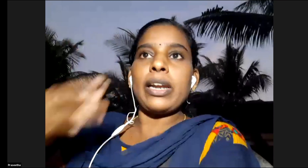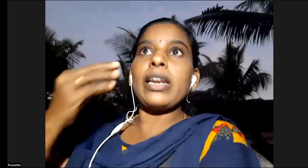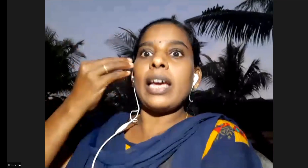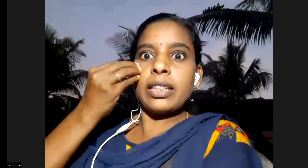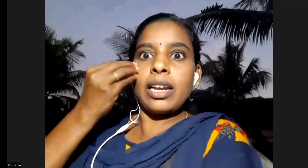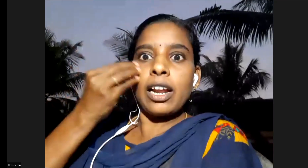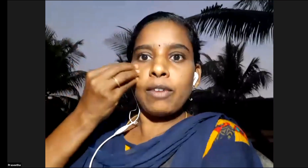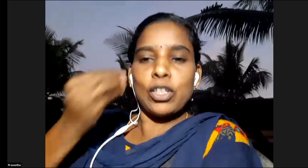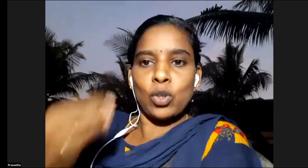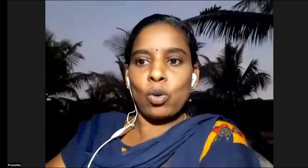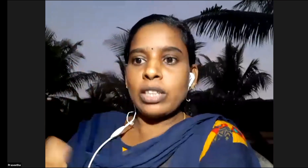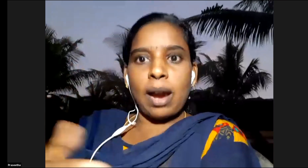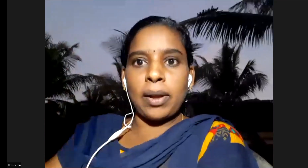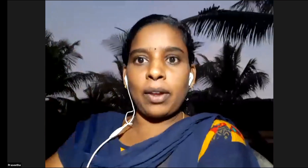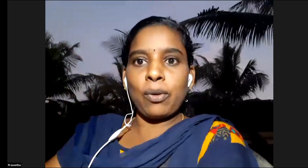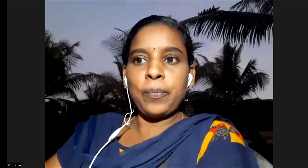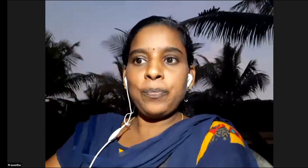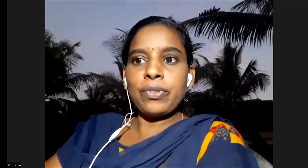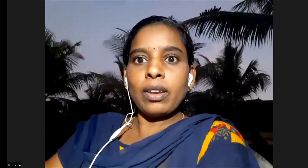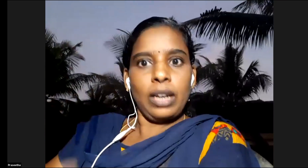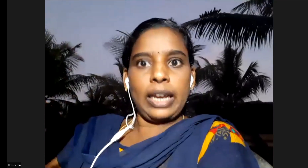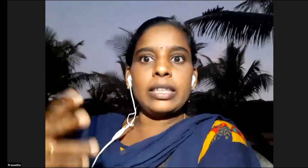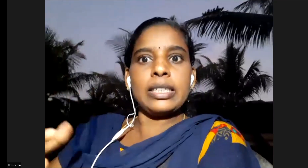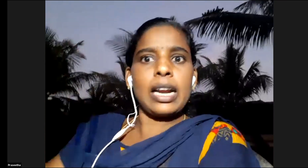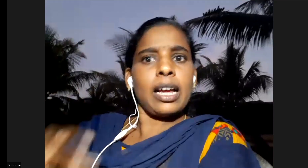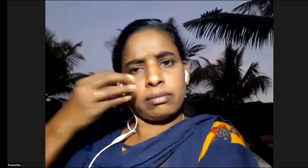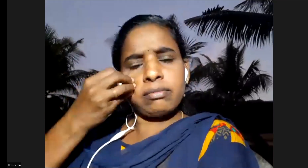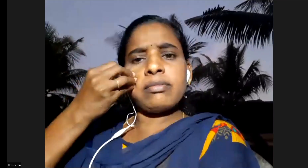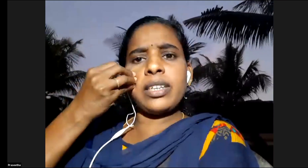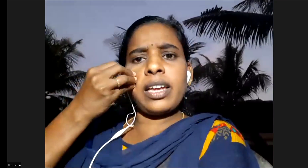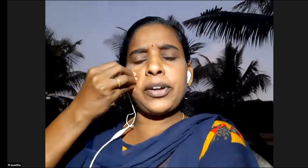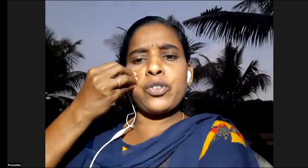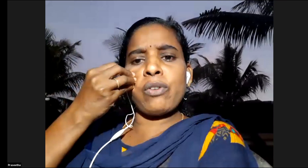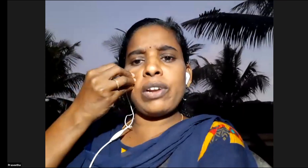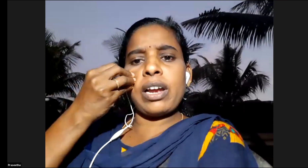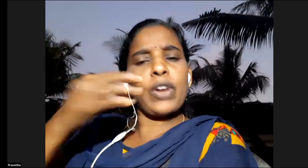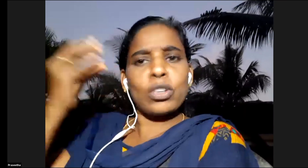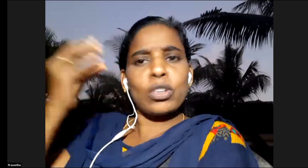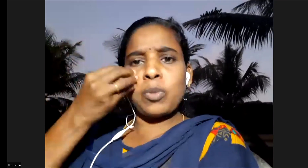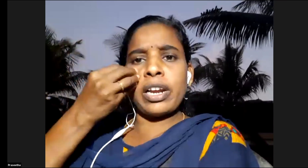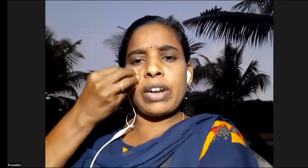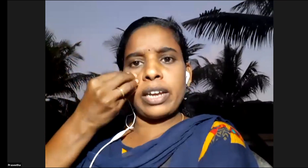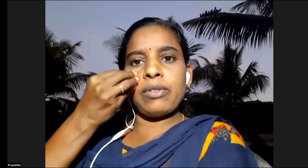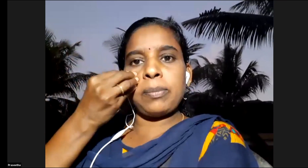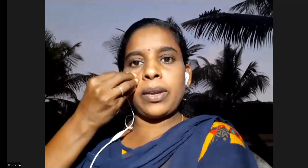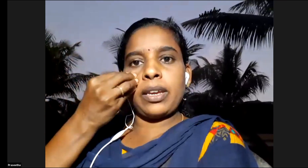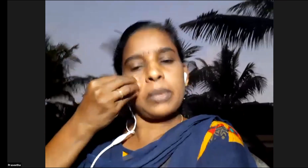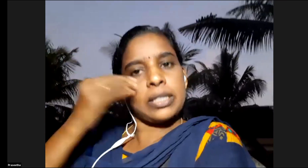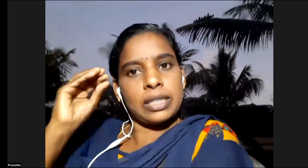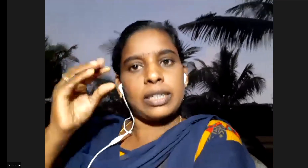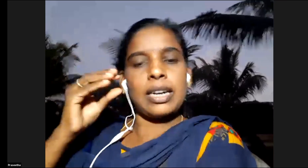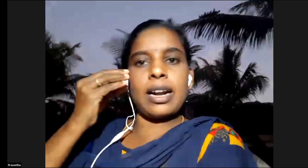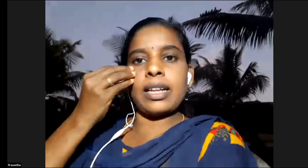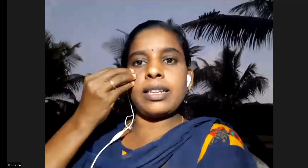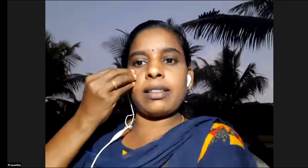ഇപ്പൊ എന്നെ നിങ്ങൾ ഇങ്ങനെ വിളിച്ചോളൂ എന്ന് ഞാൻ പറയുമോ? അല്ലെ, ഏത് ടീച്ചറാ ഇങ്ങനെ പിടിച്ചു അവര്? അവർ ഓൺ ദ സ്പോട്ടിൽ അവരുടെ കൈ ഇവിടെ പോയി.